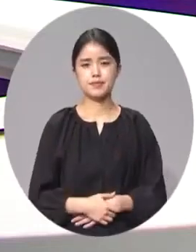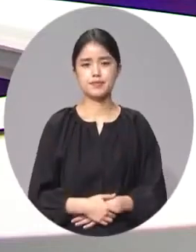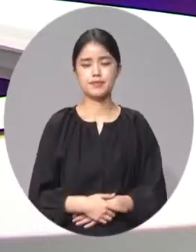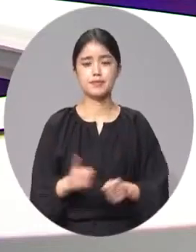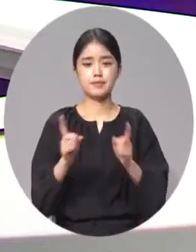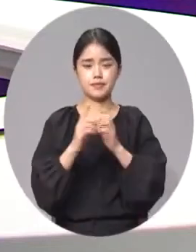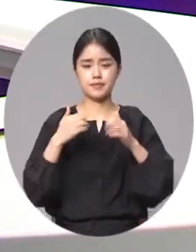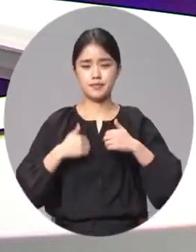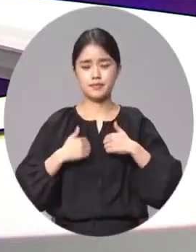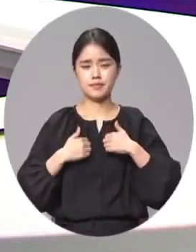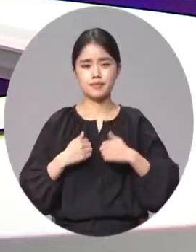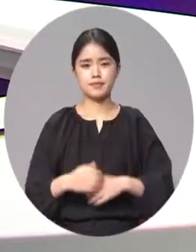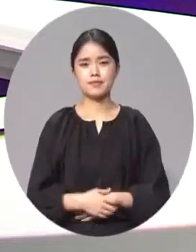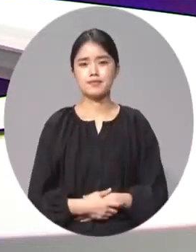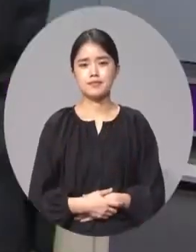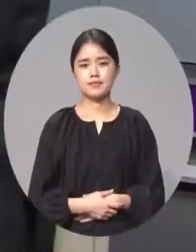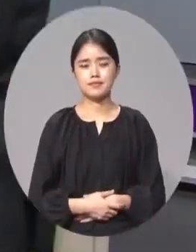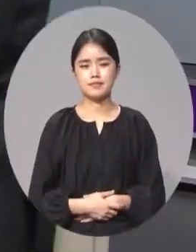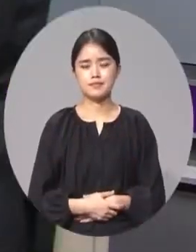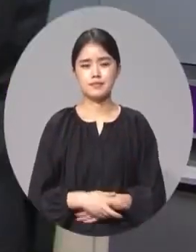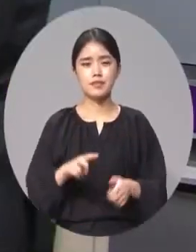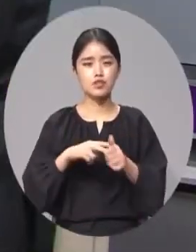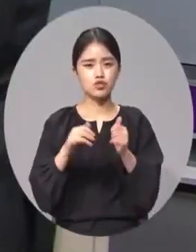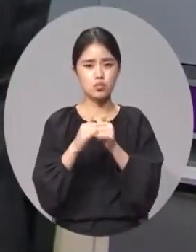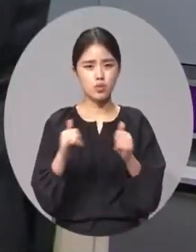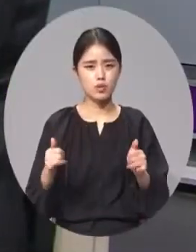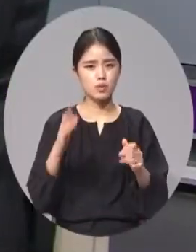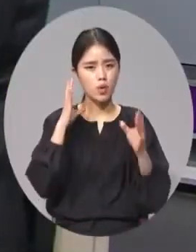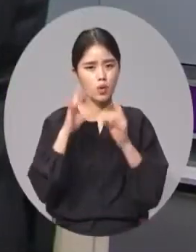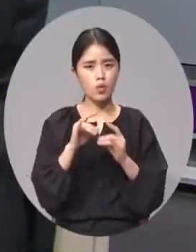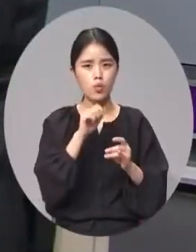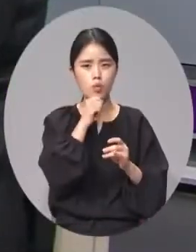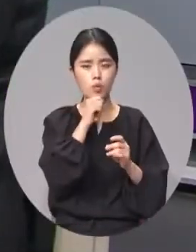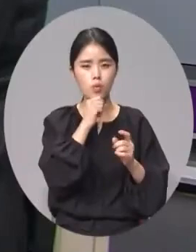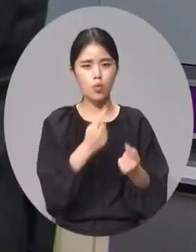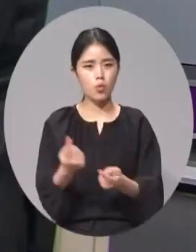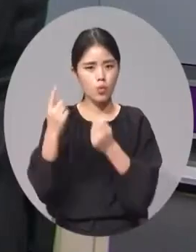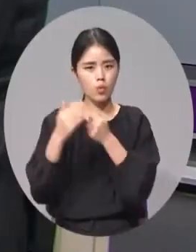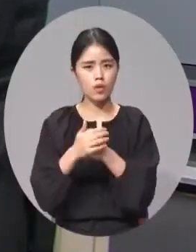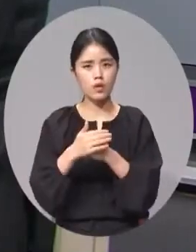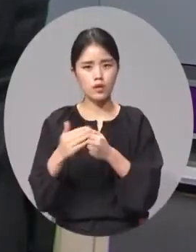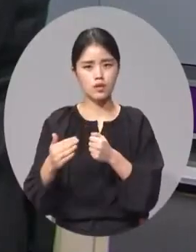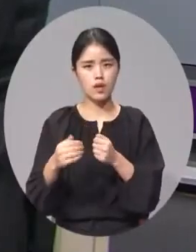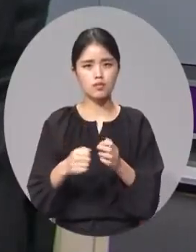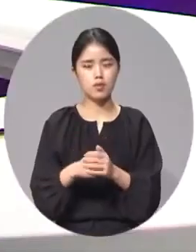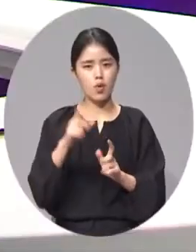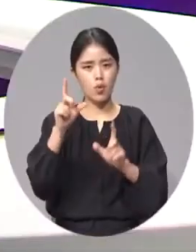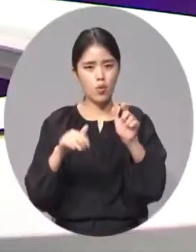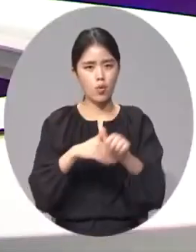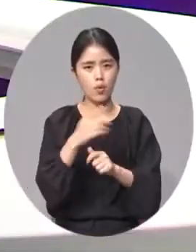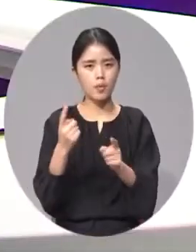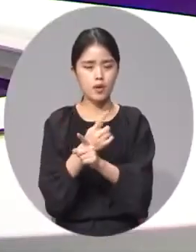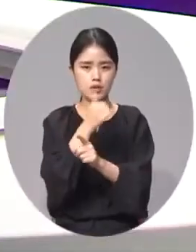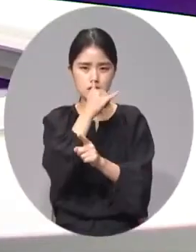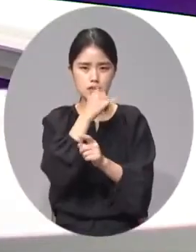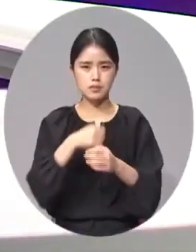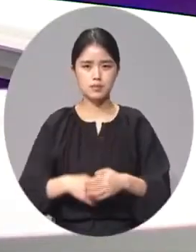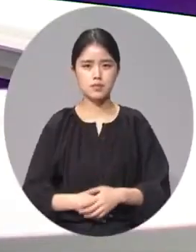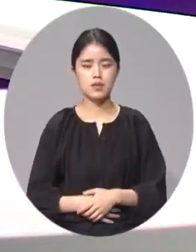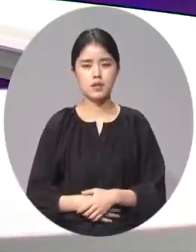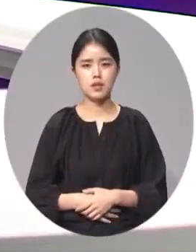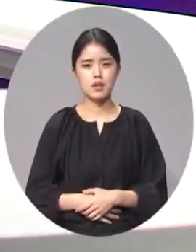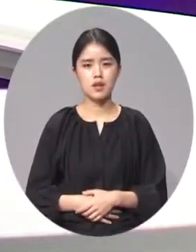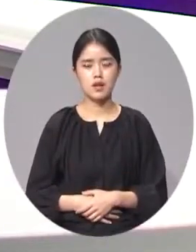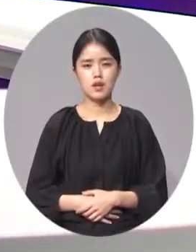반갑습니다 안녕하십니까 4 부분이 메지 줄 상승 때문에 배 말로 이 선거 판세가 요동을 치고 있습니다 유 끔 자 분들이 많이들